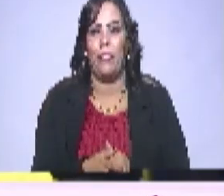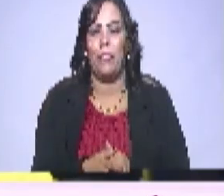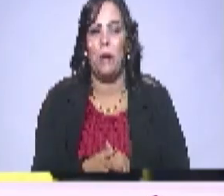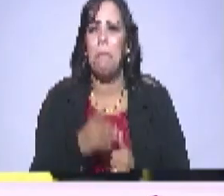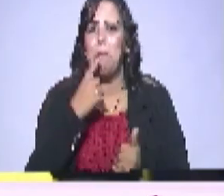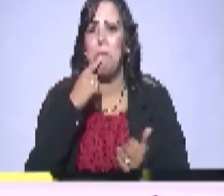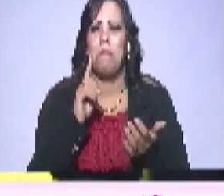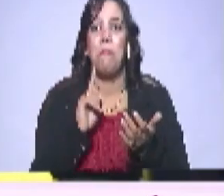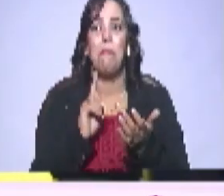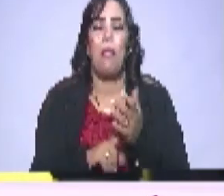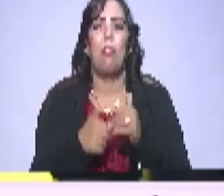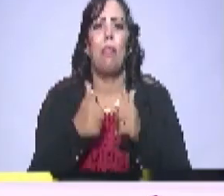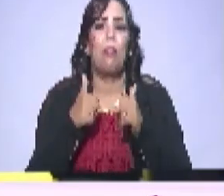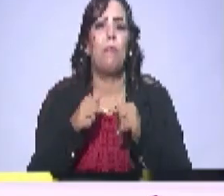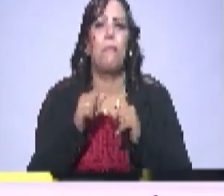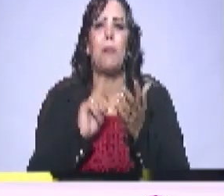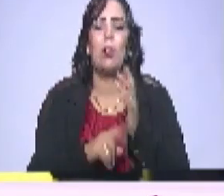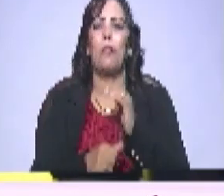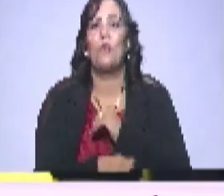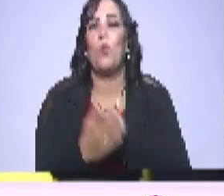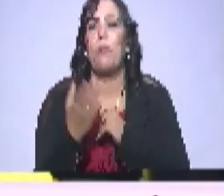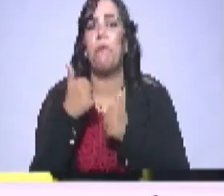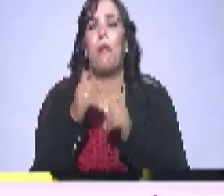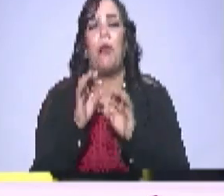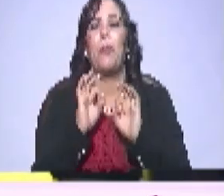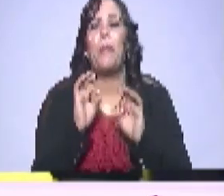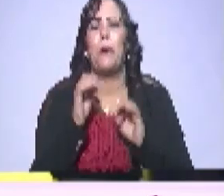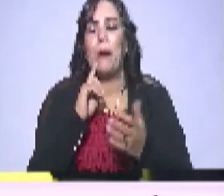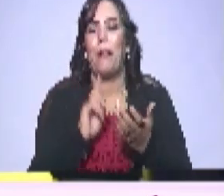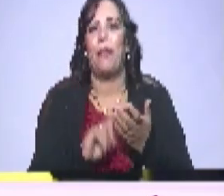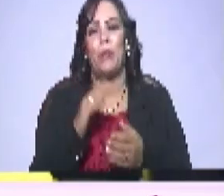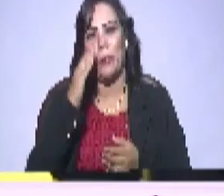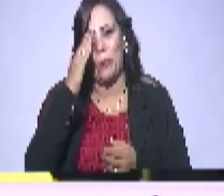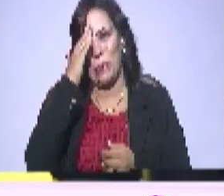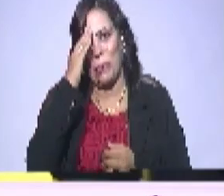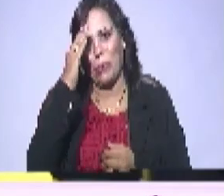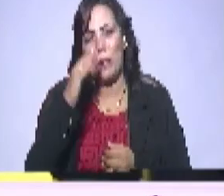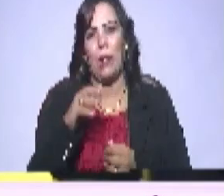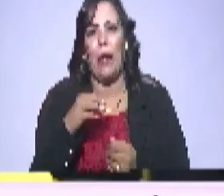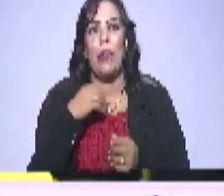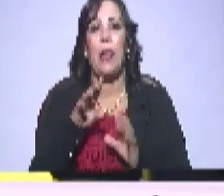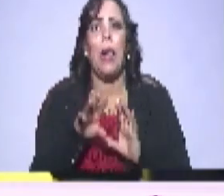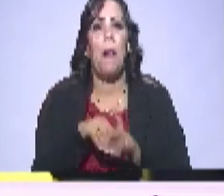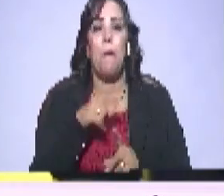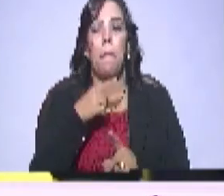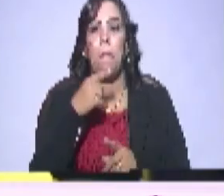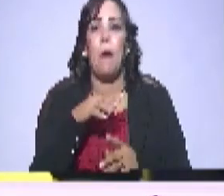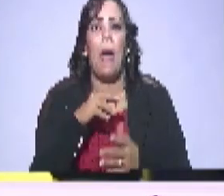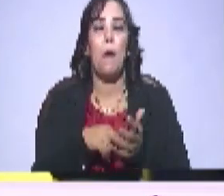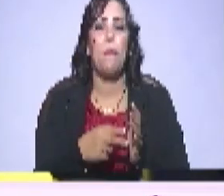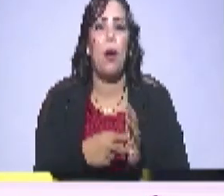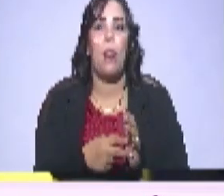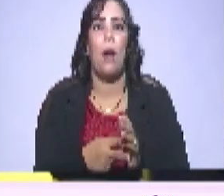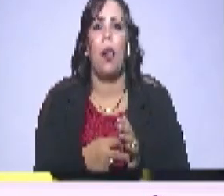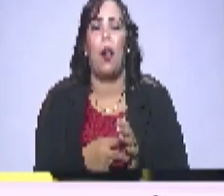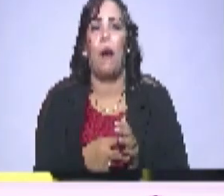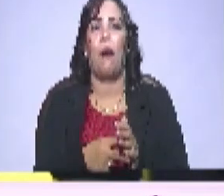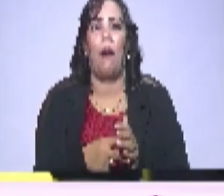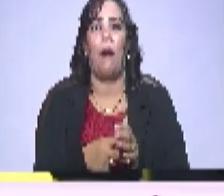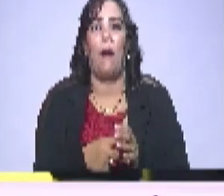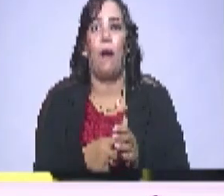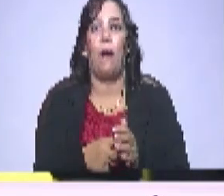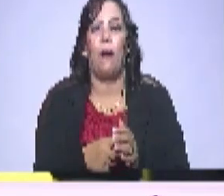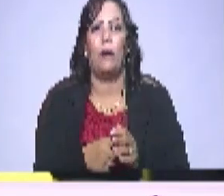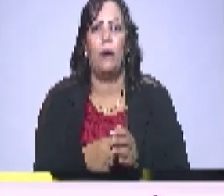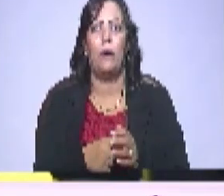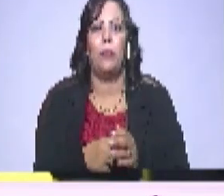بجد بجد، تسلم إيدك على الحلقة اللي فاتت. ربنا يخليكي. من النوع اللي ما بيحبش المقل خالص، الصراحه اتبسطت قوي قوي من